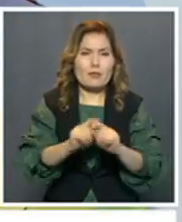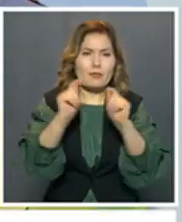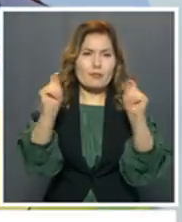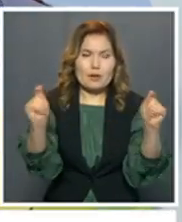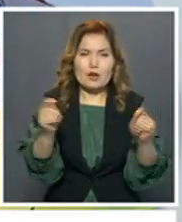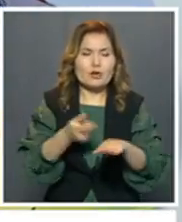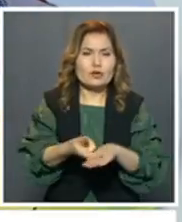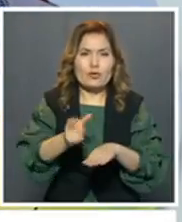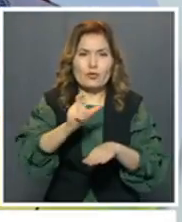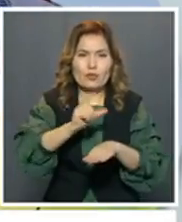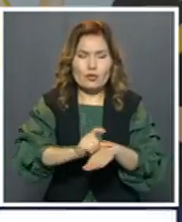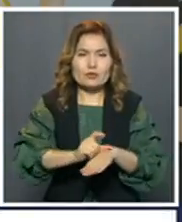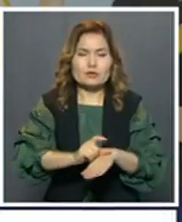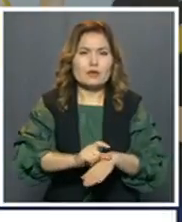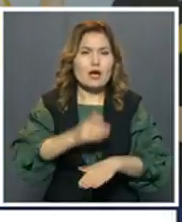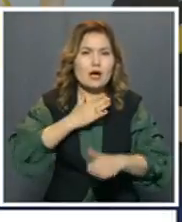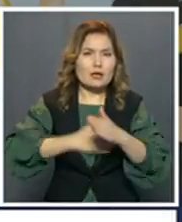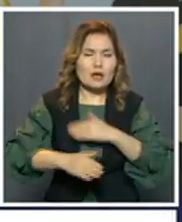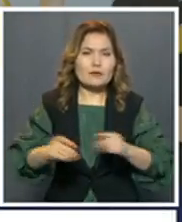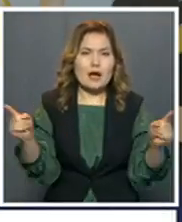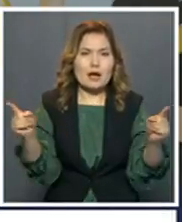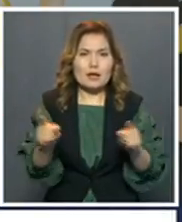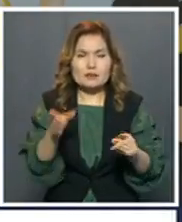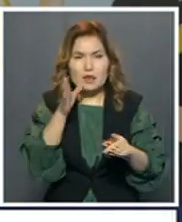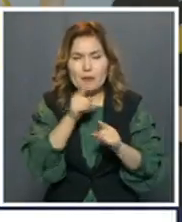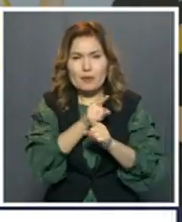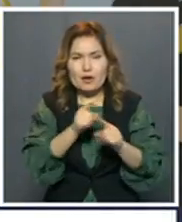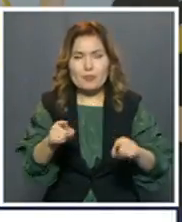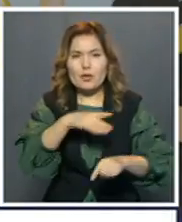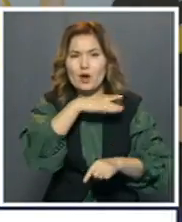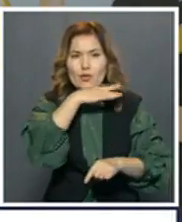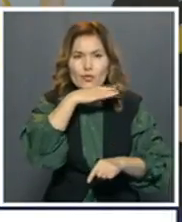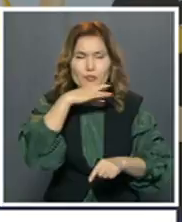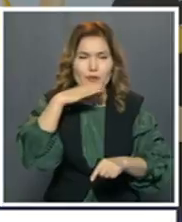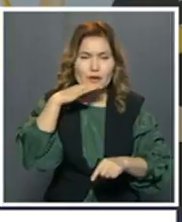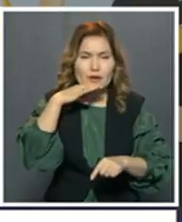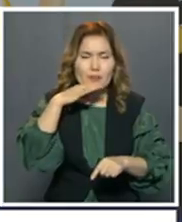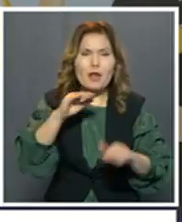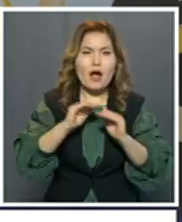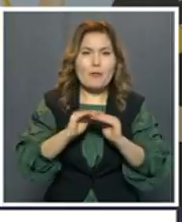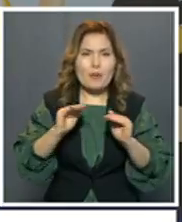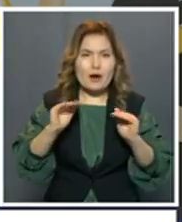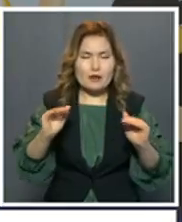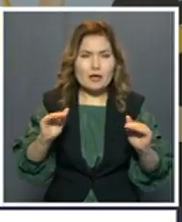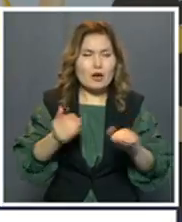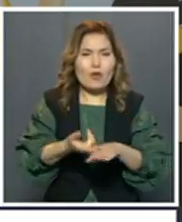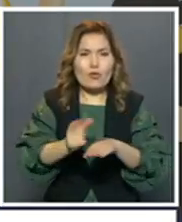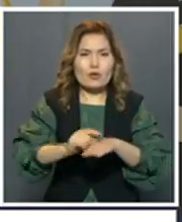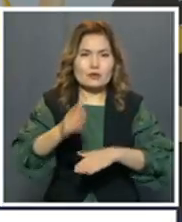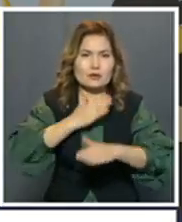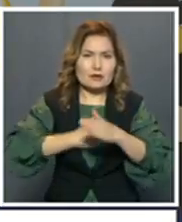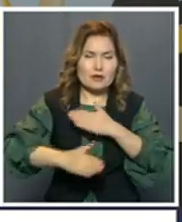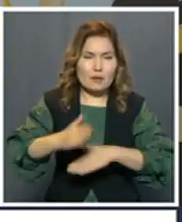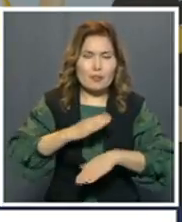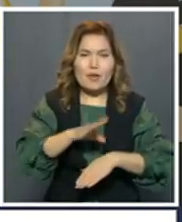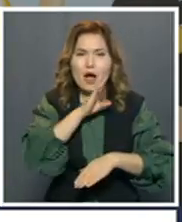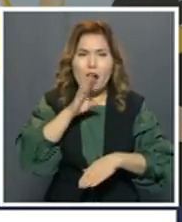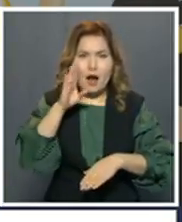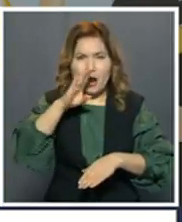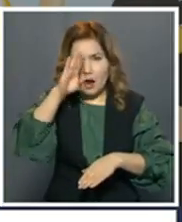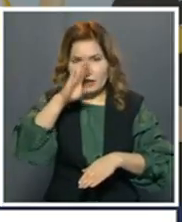балабақшамыз. Осы қысқа мерзімнің ішінде қанша баланың көзінен қуаныш көріп,